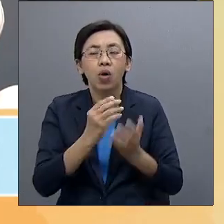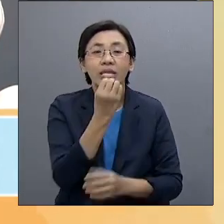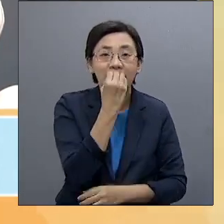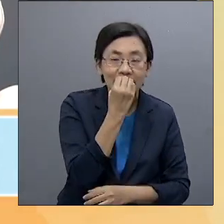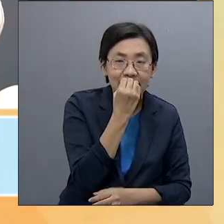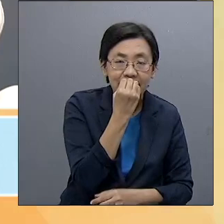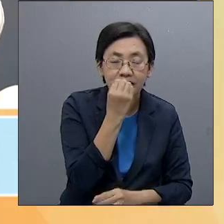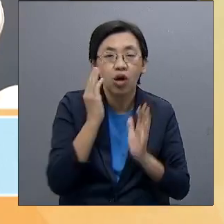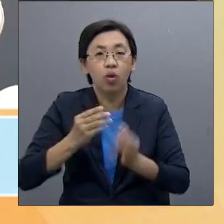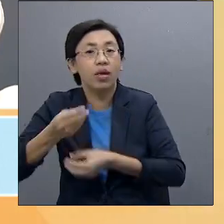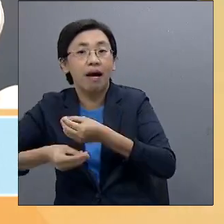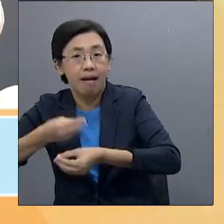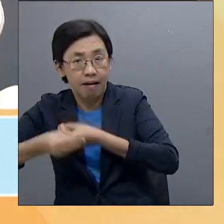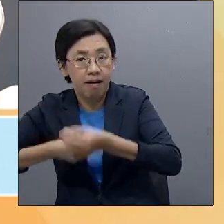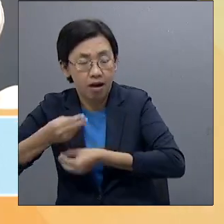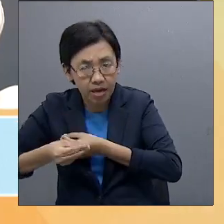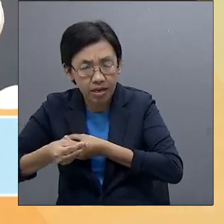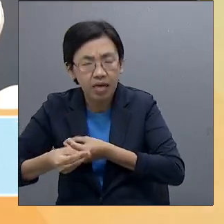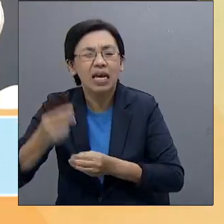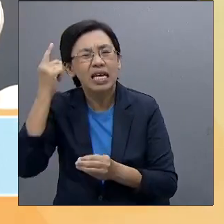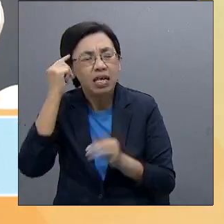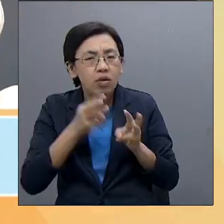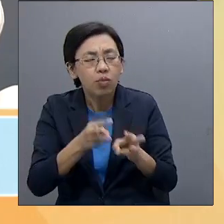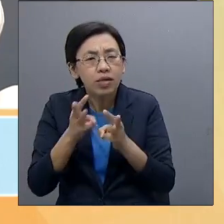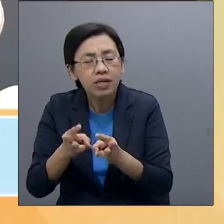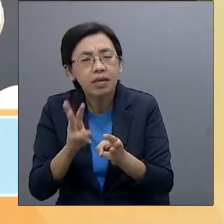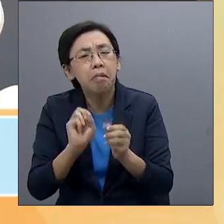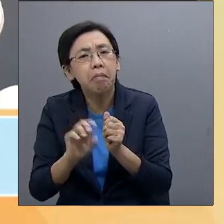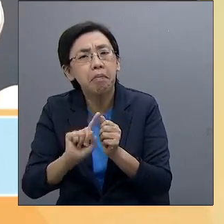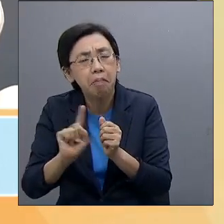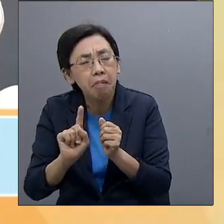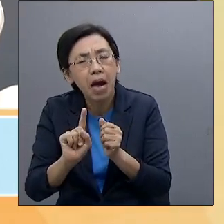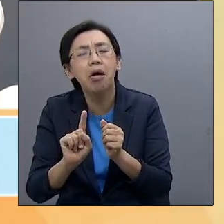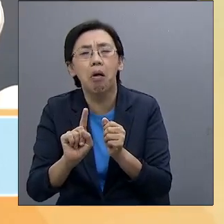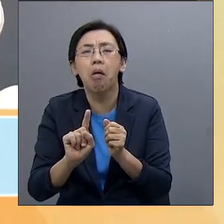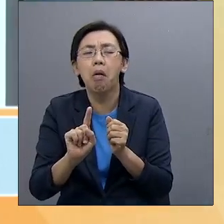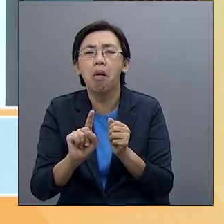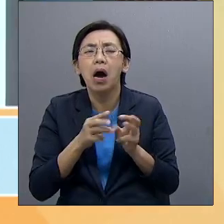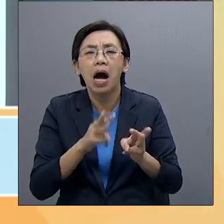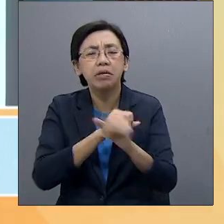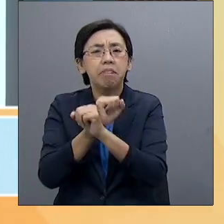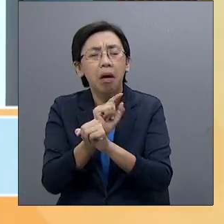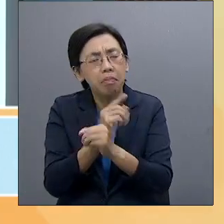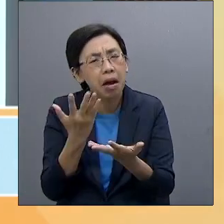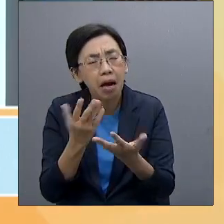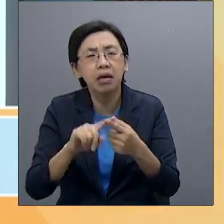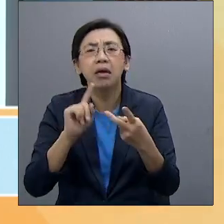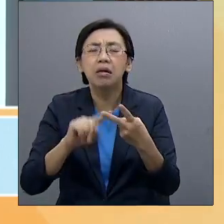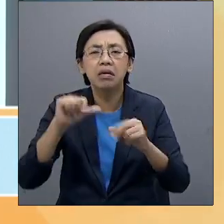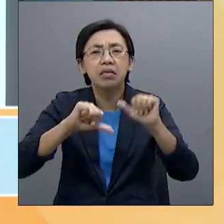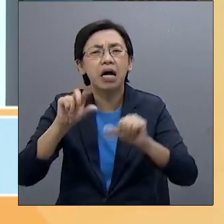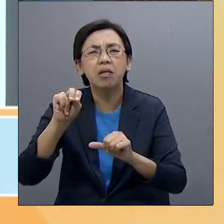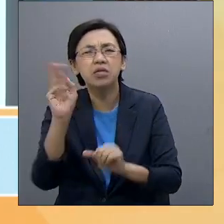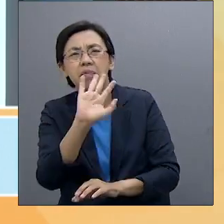ในมุมทั้งคนขายอะค่ะเราจะมีวิธียังไงที่ให้มันปลอดภัยอะค่ะอาจารย์ หรือว่าจริงๆไม่ควรกินนะอาจารย์หรือจริงๆแล้วทั้งคนขาย